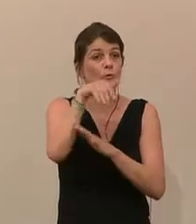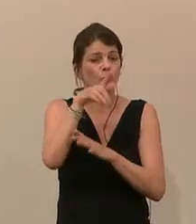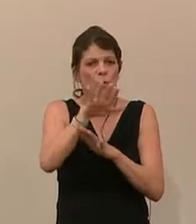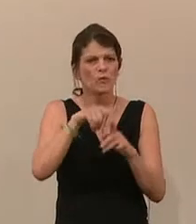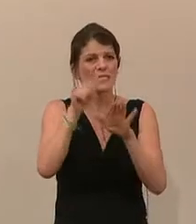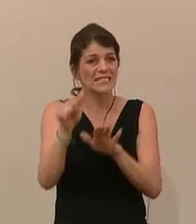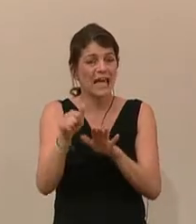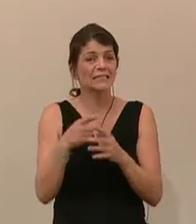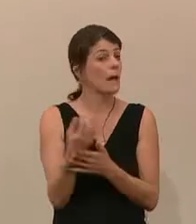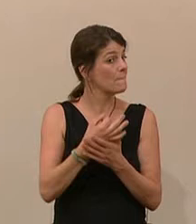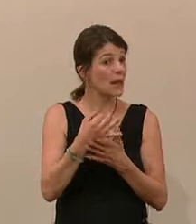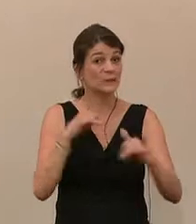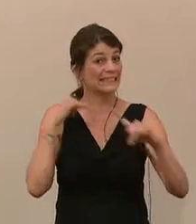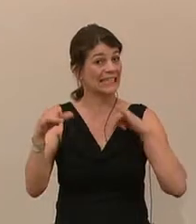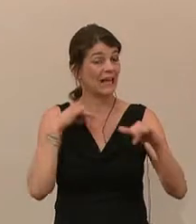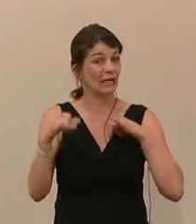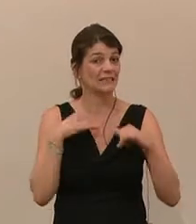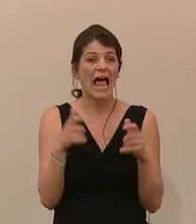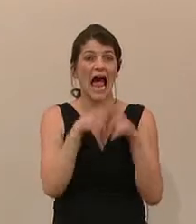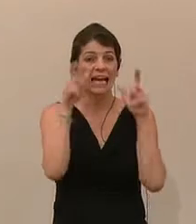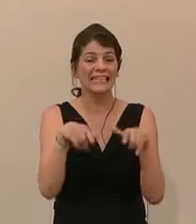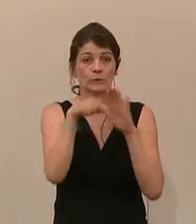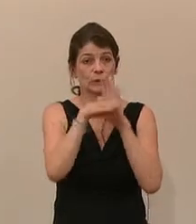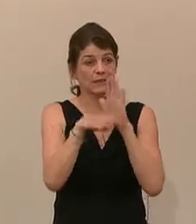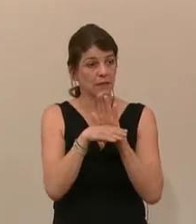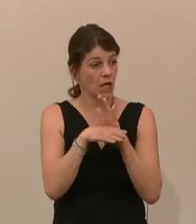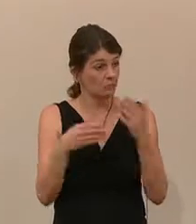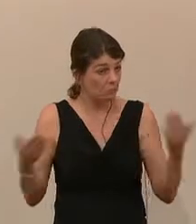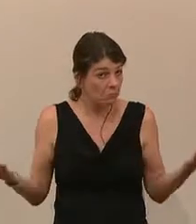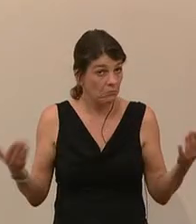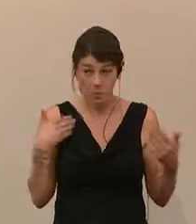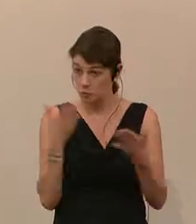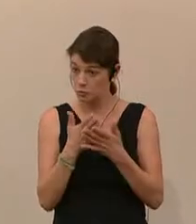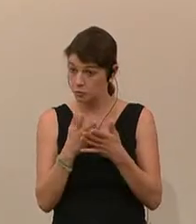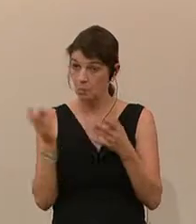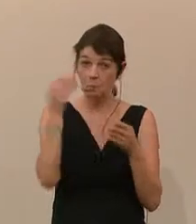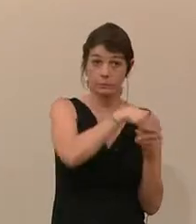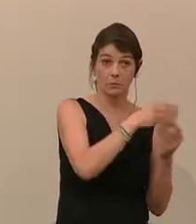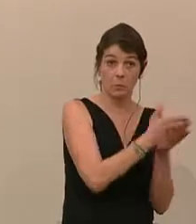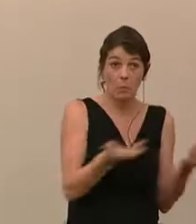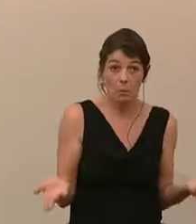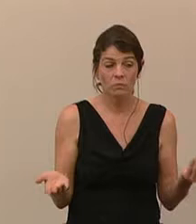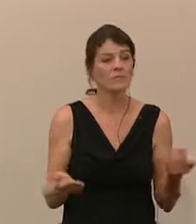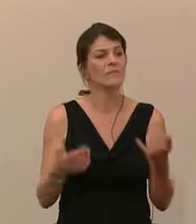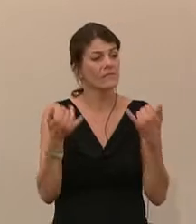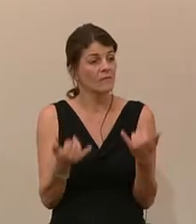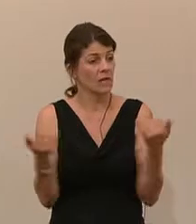6, Bildungsdirektionen, Einrichtungsgesetz. Wir haben das hier schon verankert. Und ich möchte hier